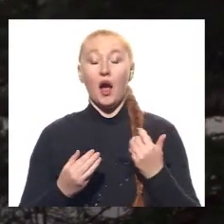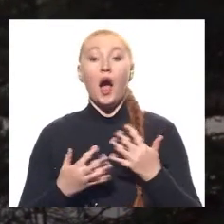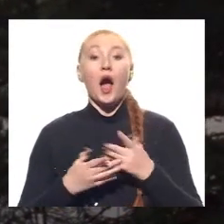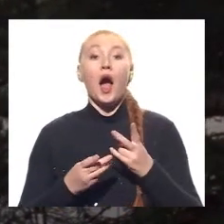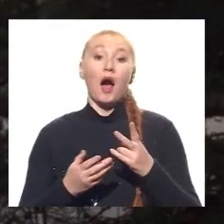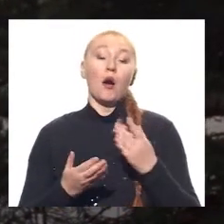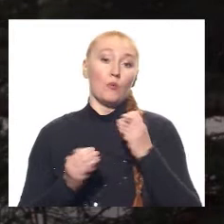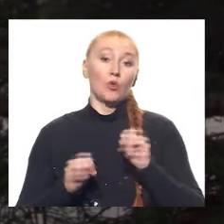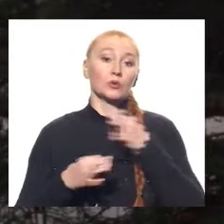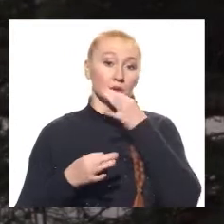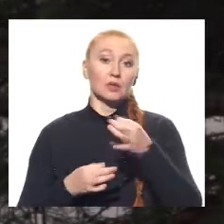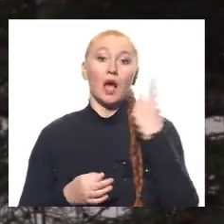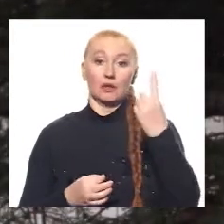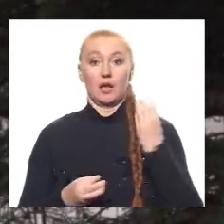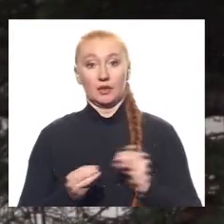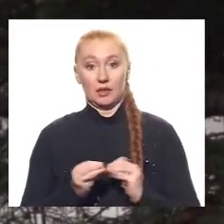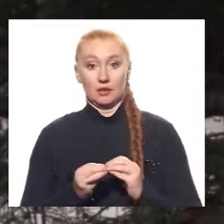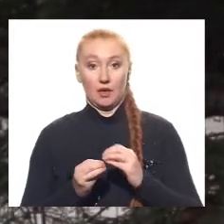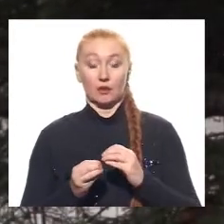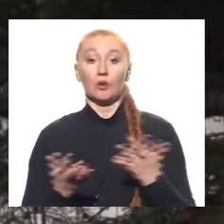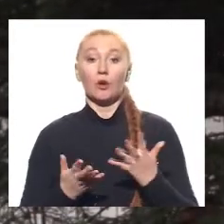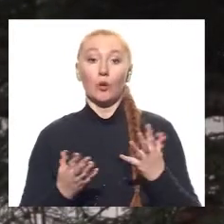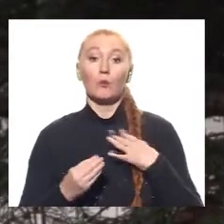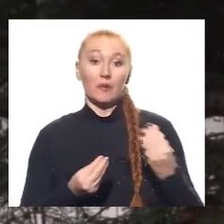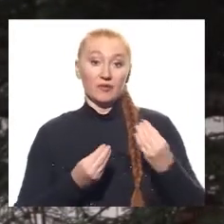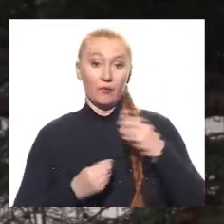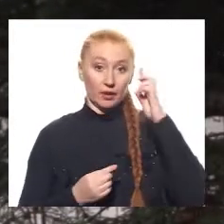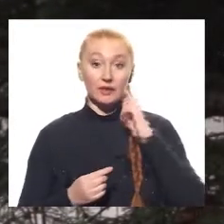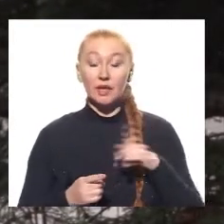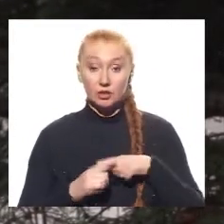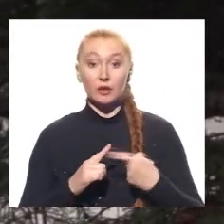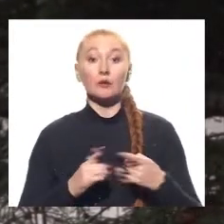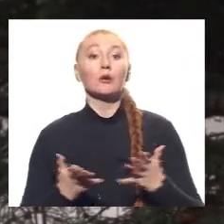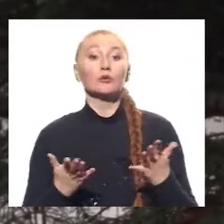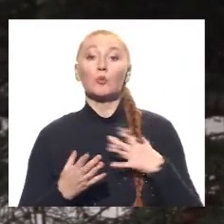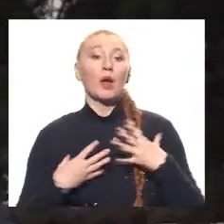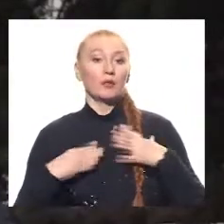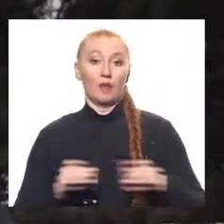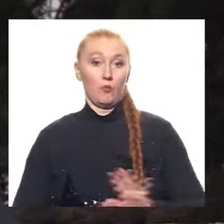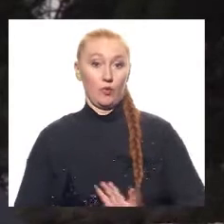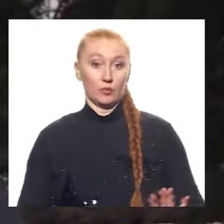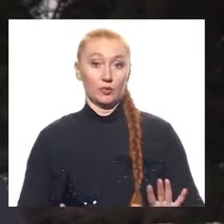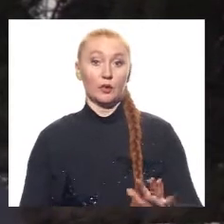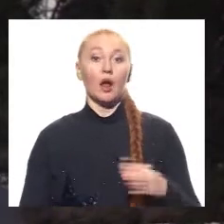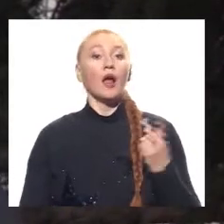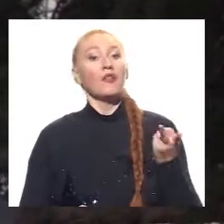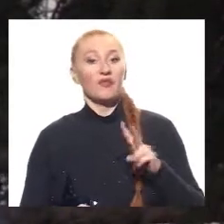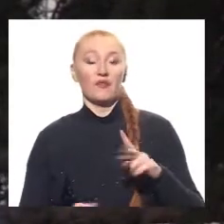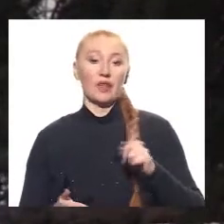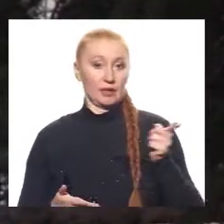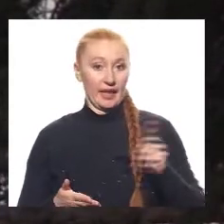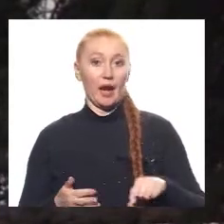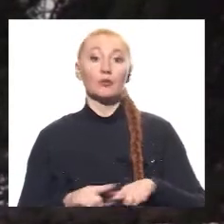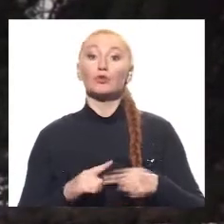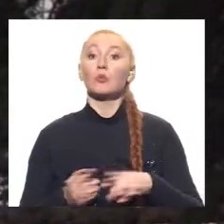від тієї мінімальної субвенції, яку надавала держава, щоб лікарні, як я кажу, не померли. Дві вимоги, щоб